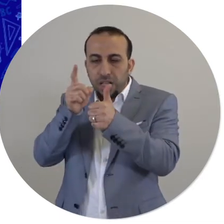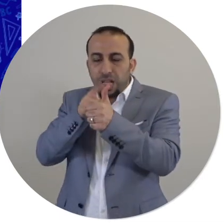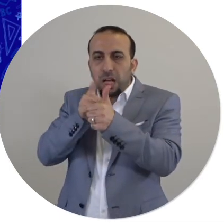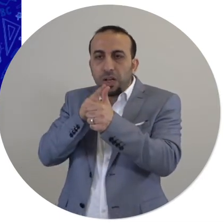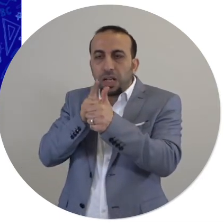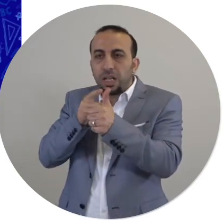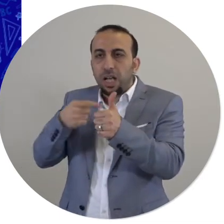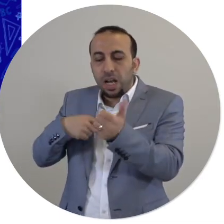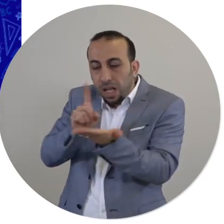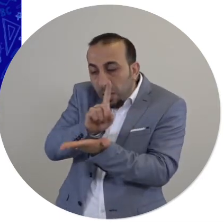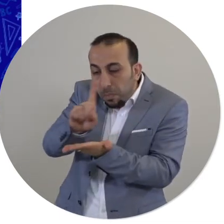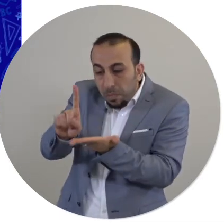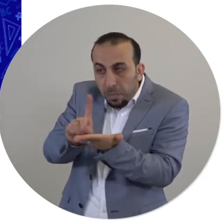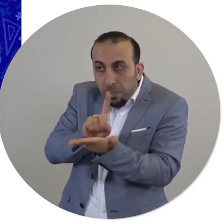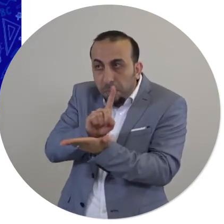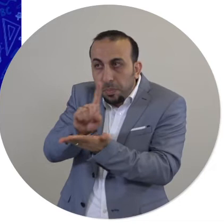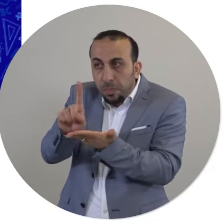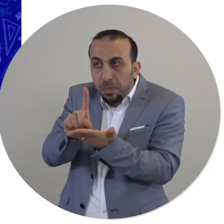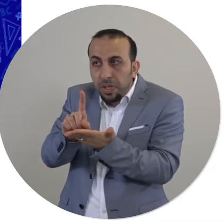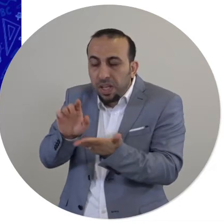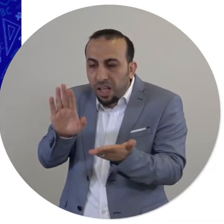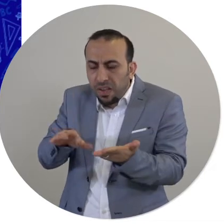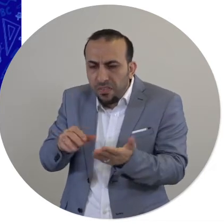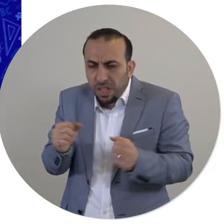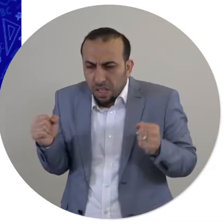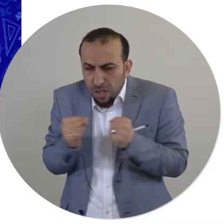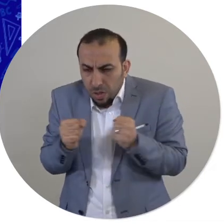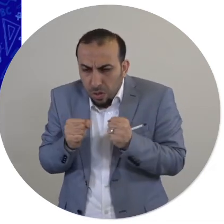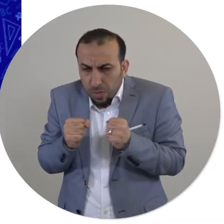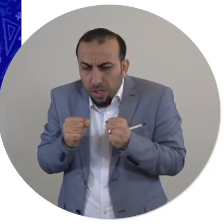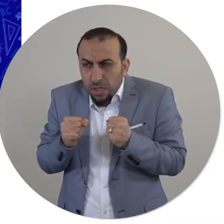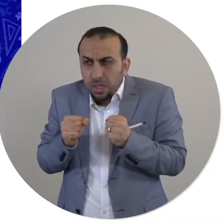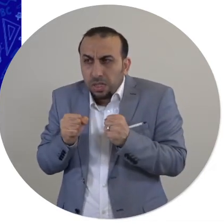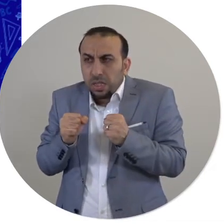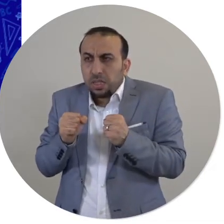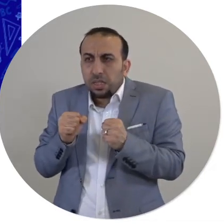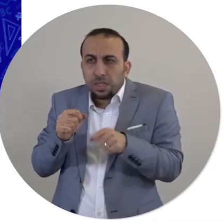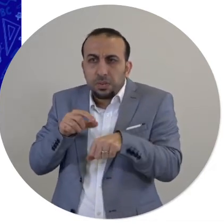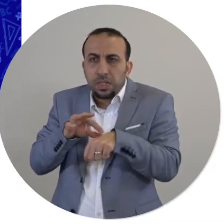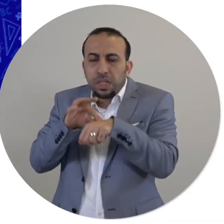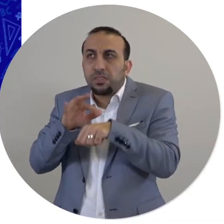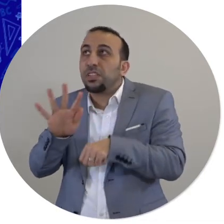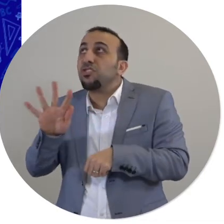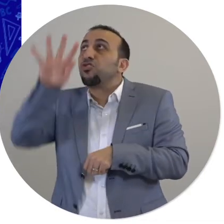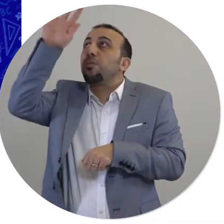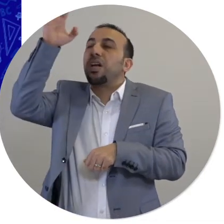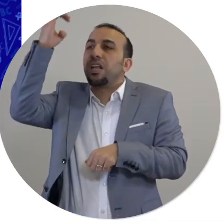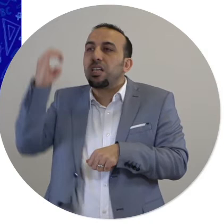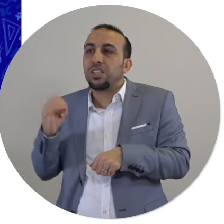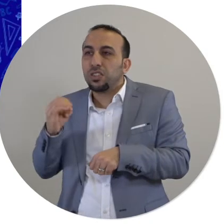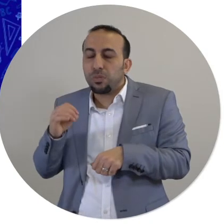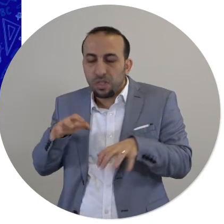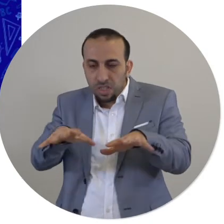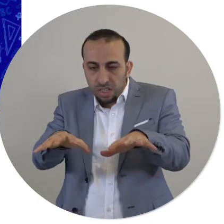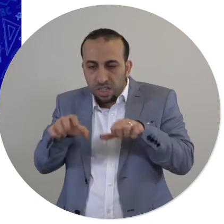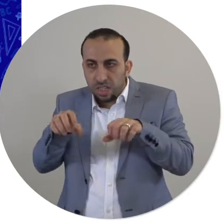أن يعيش فيها، منها البيئات شديدة البرودة، مثال على ذلك الصحاري الجليدية والقطبين الشمالي والجنوبي، وبيئات